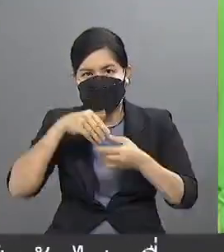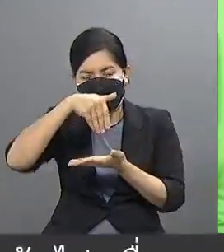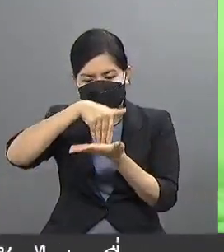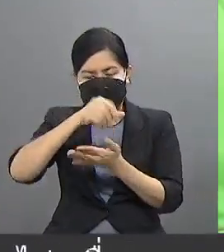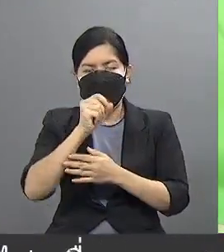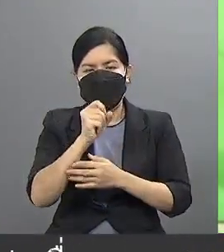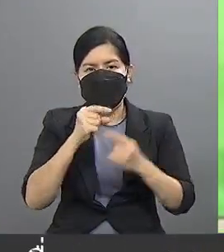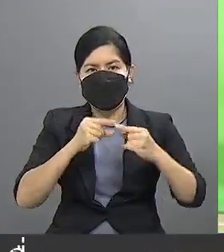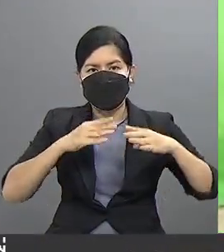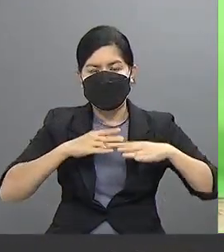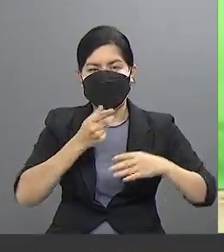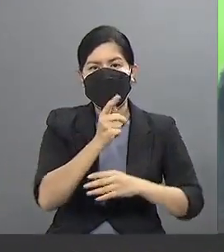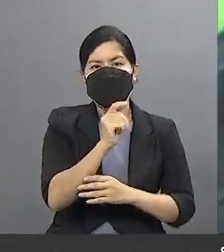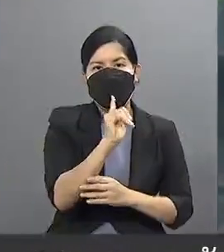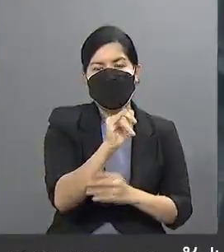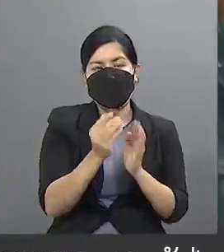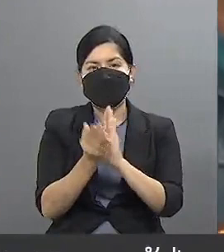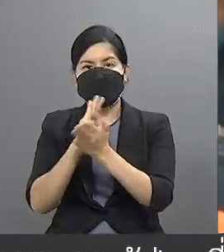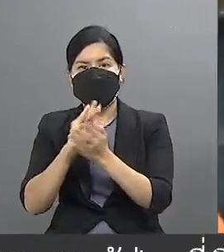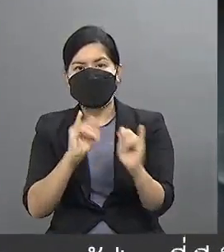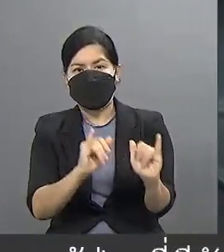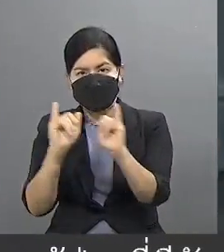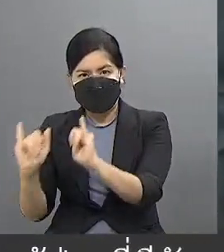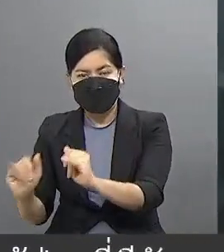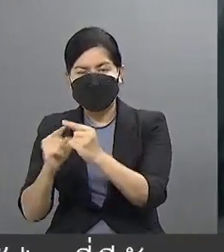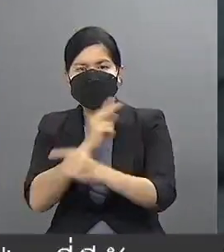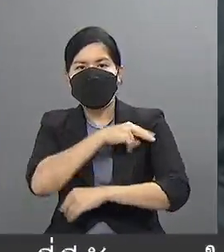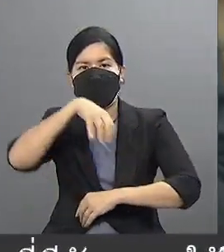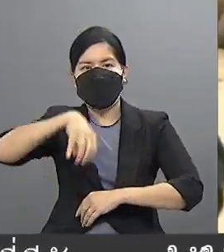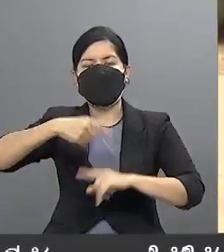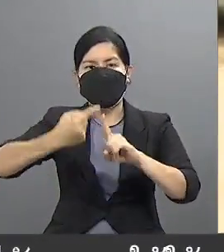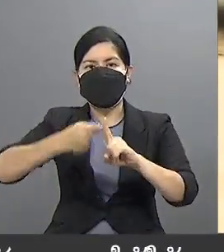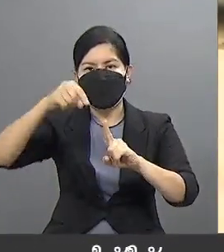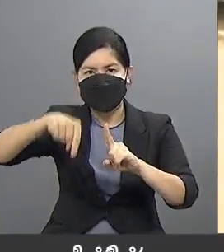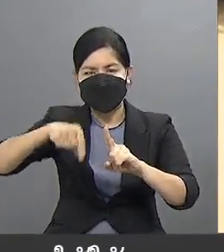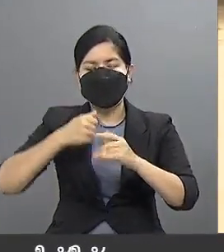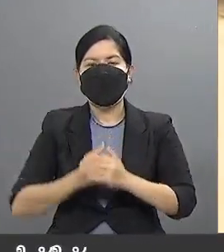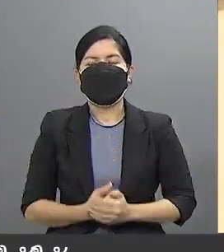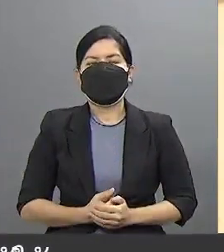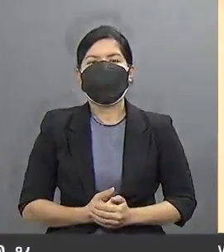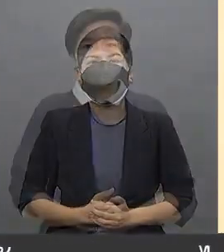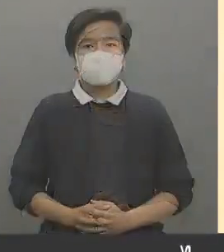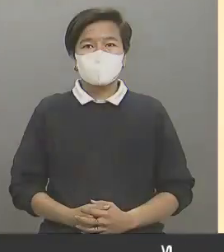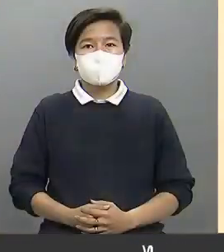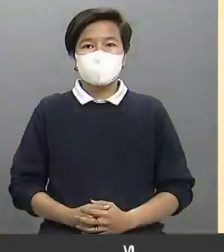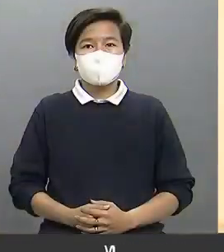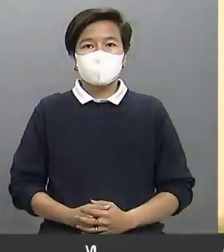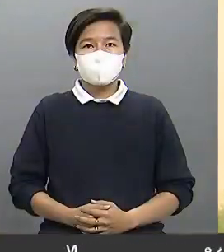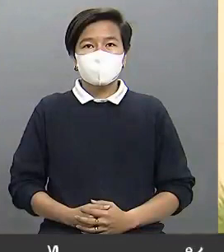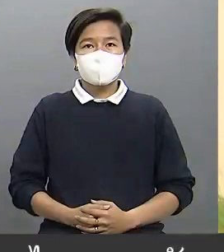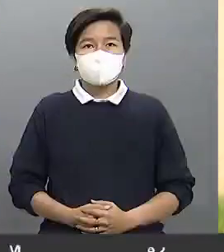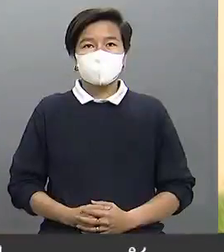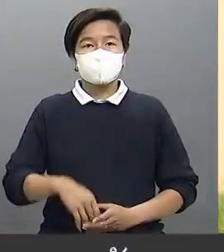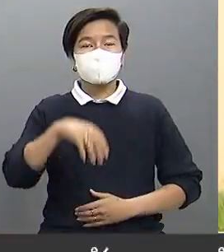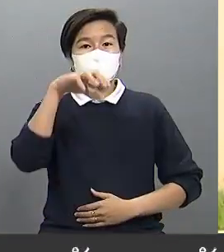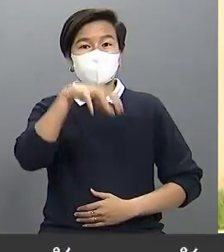ภอบางขันเข้าพักรักษาตัวที่โรงพยาบาลสนามแห่งนี้ท่ามกลางสถานการณ์ที่น่ากังวลเนื่องจากมีกลุ่มเสี่ยงสูงซึ่ง